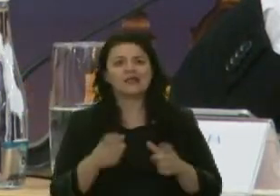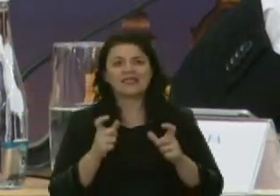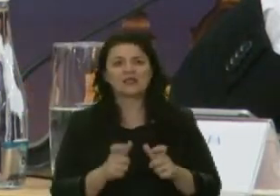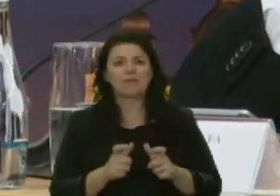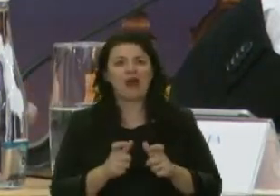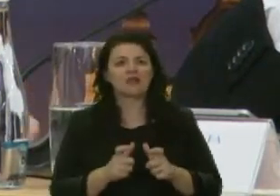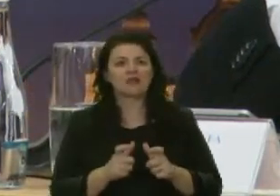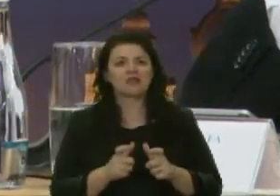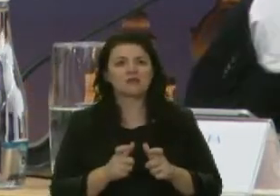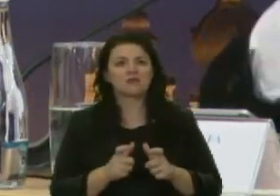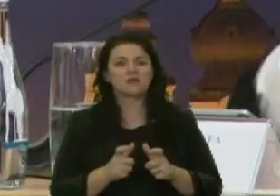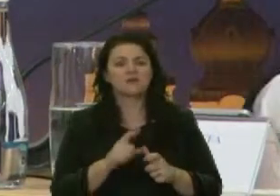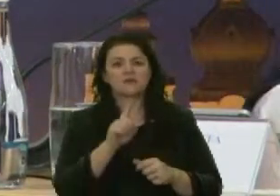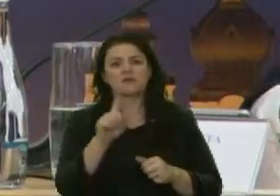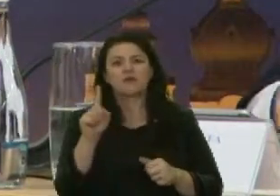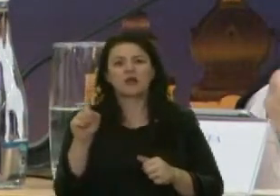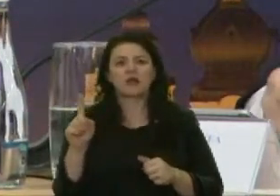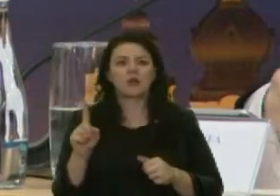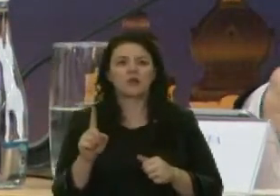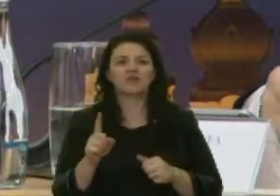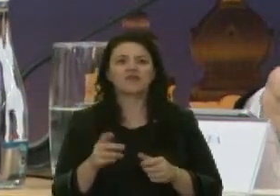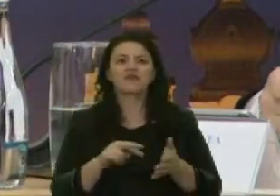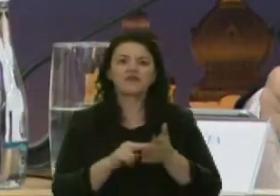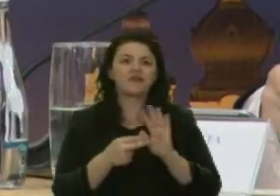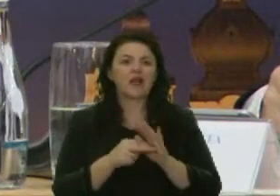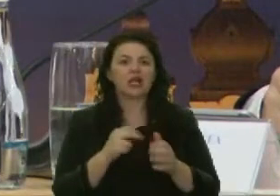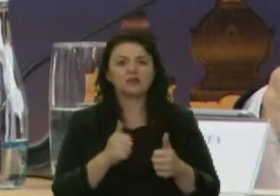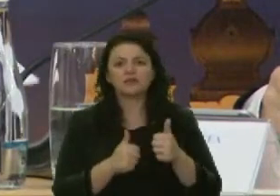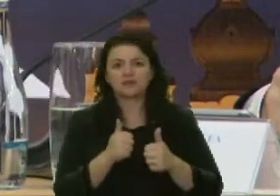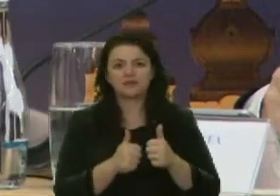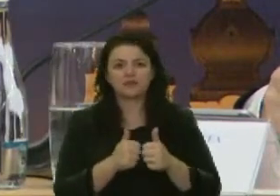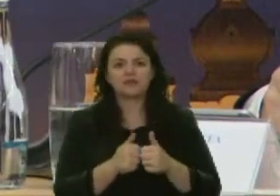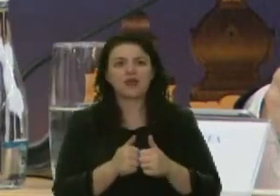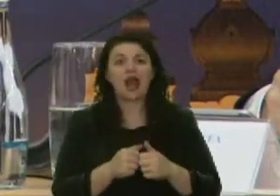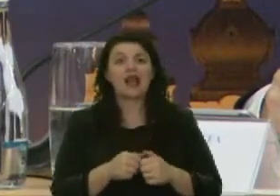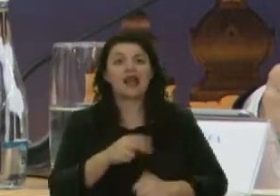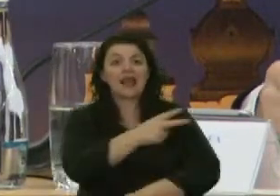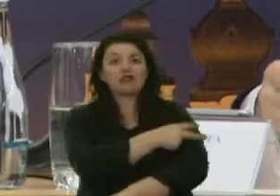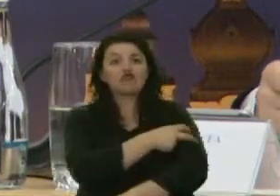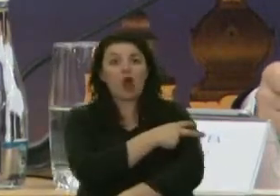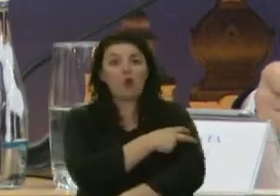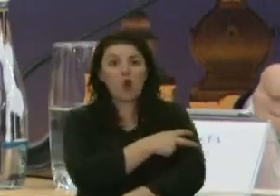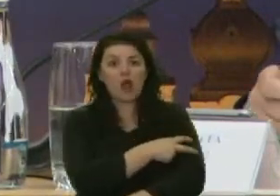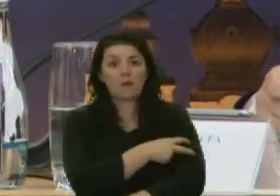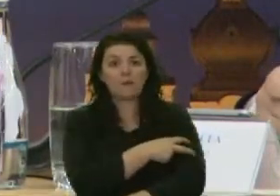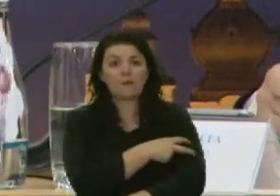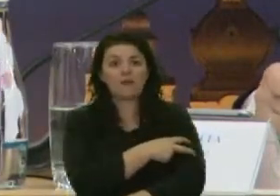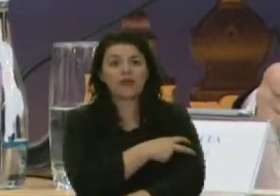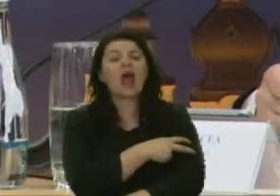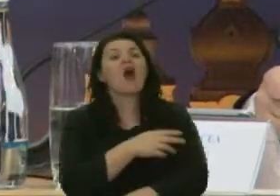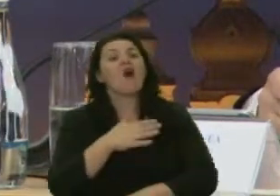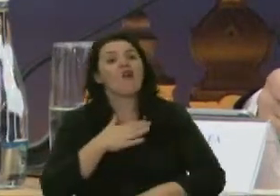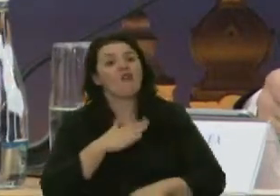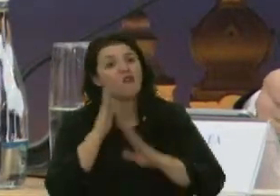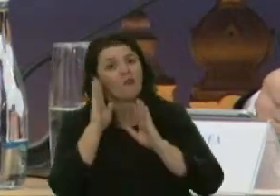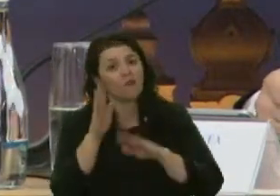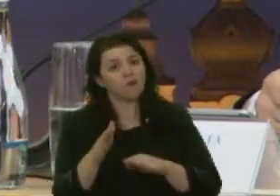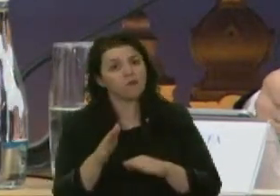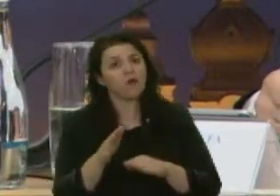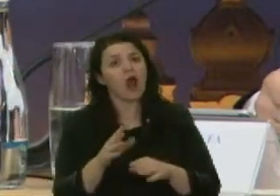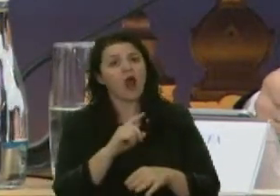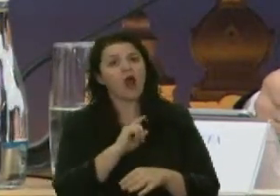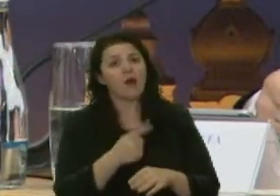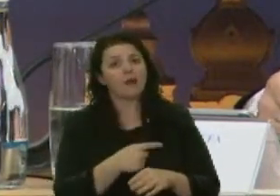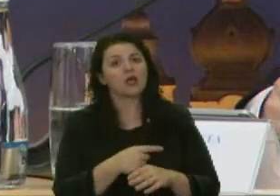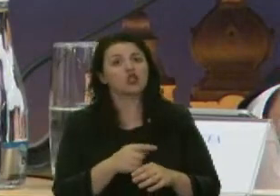aferente unui unei asemenea infrastructuri sportive școlare liceul va avea Ăă o capacitate